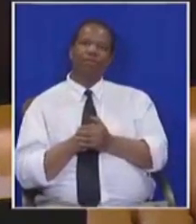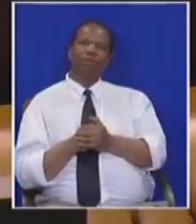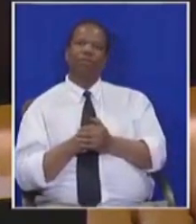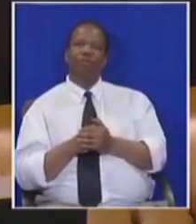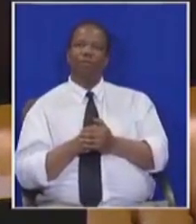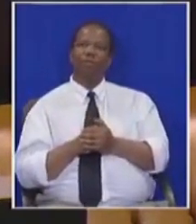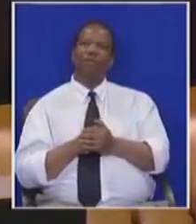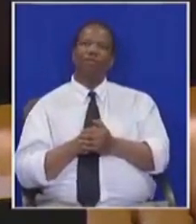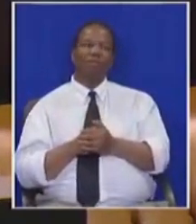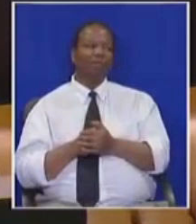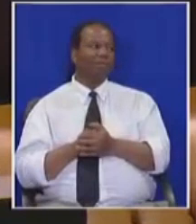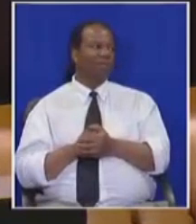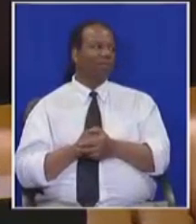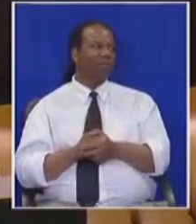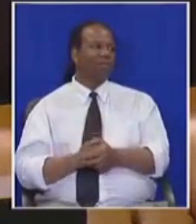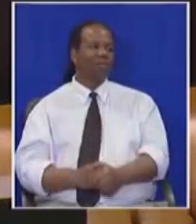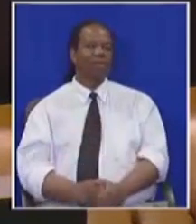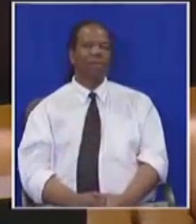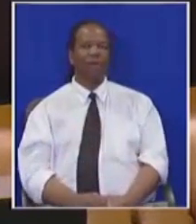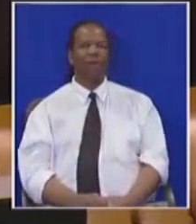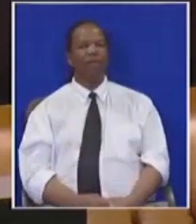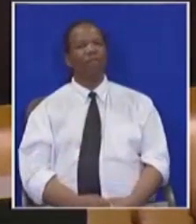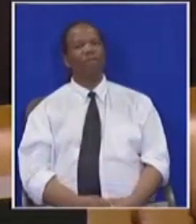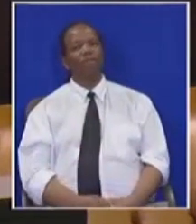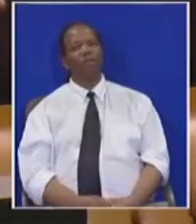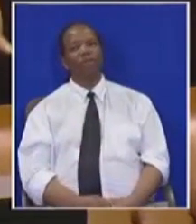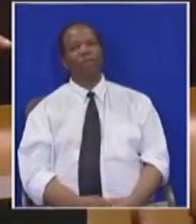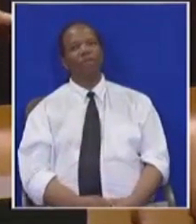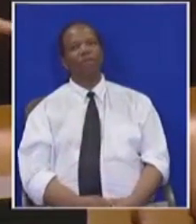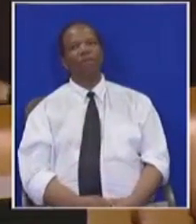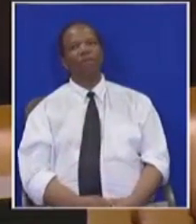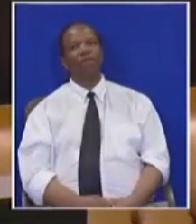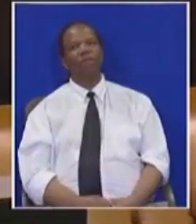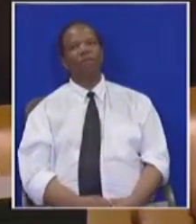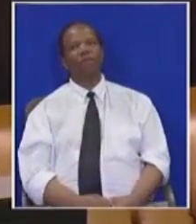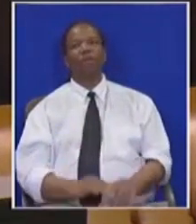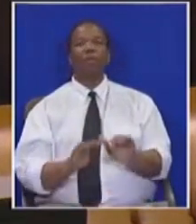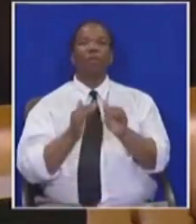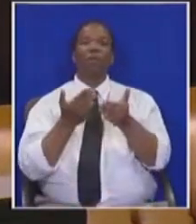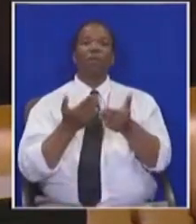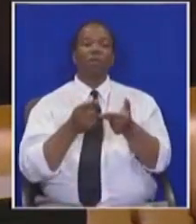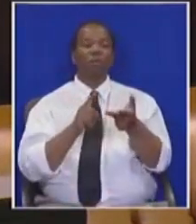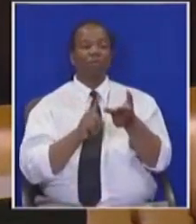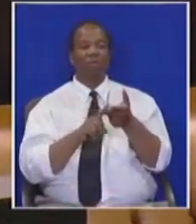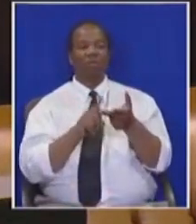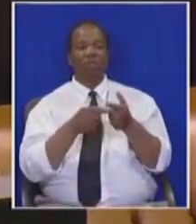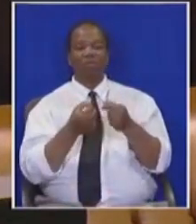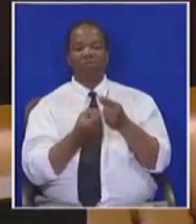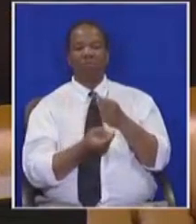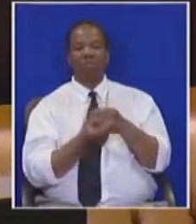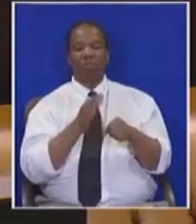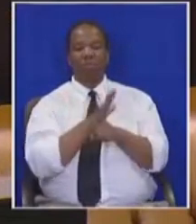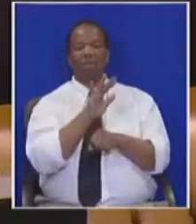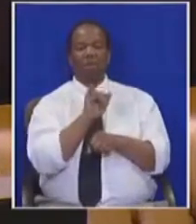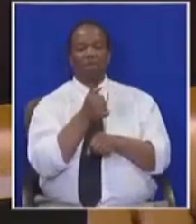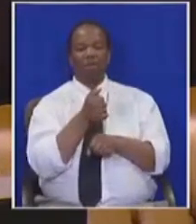Ngomthelela kaZuma kanye namagupta akhe emnothweni kanye